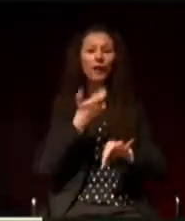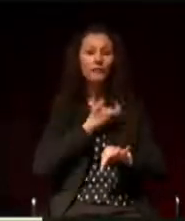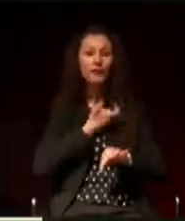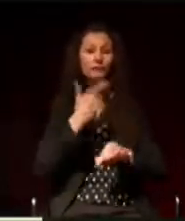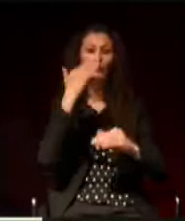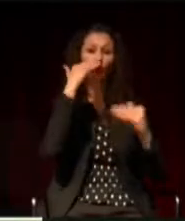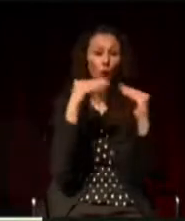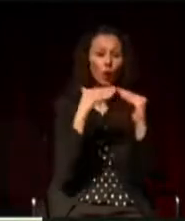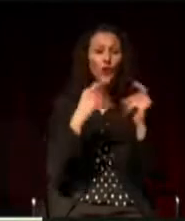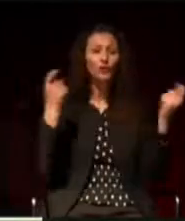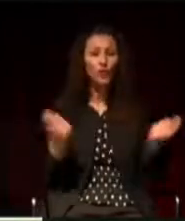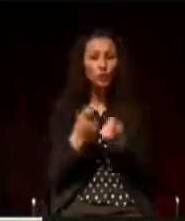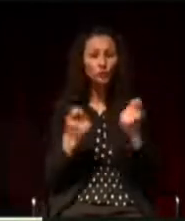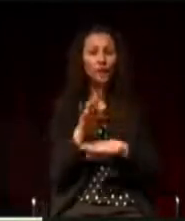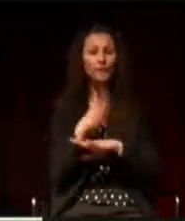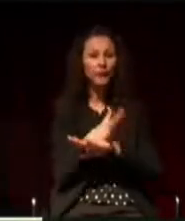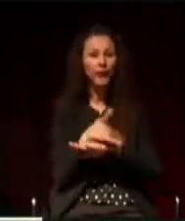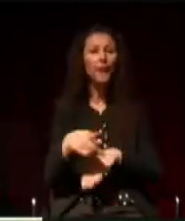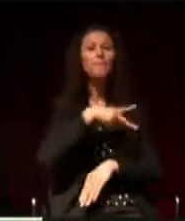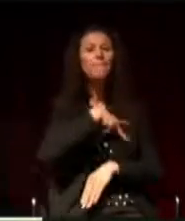ve esaslarının çalışmaları nedeniyle